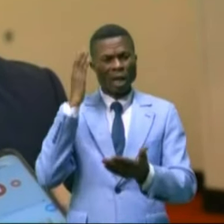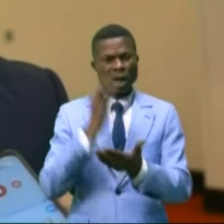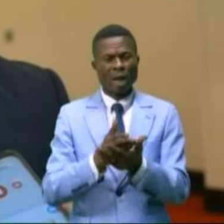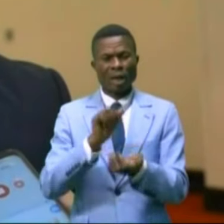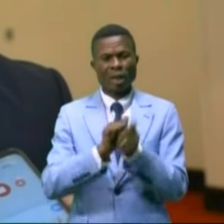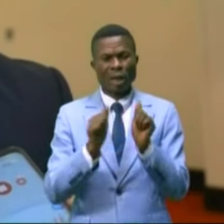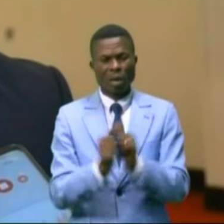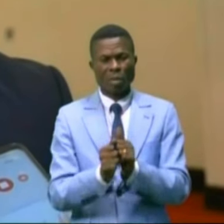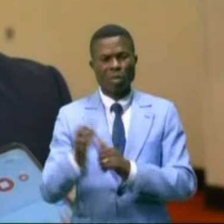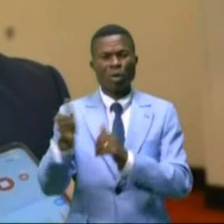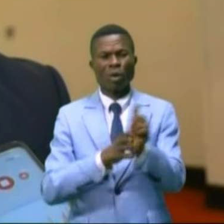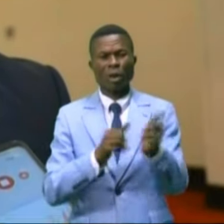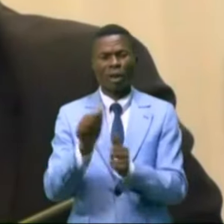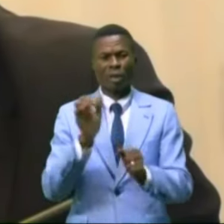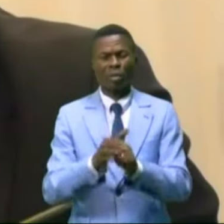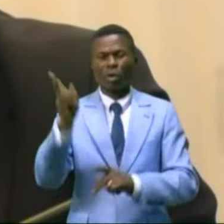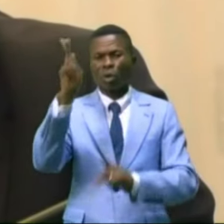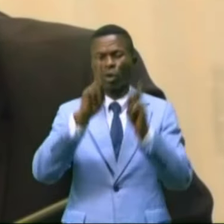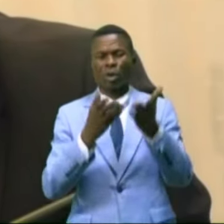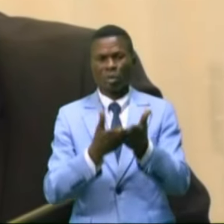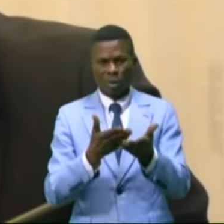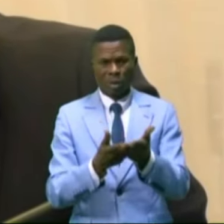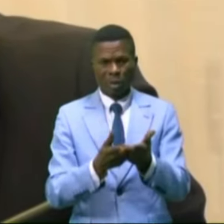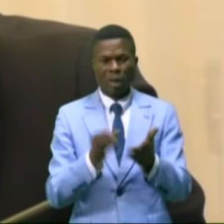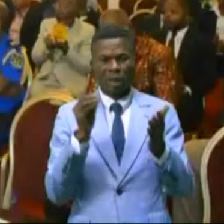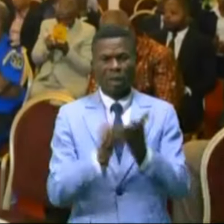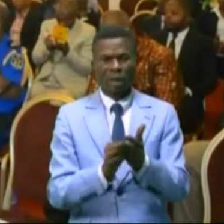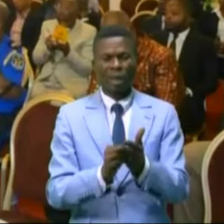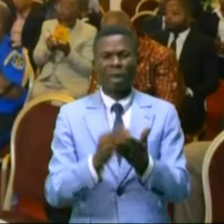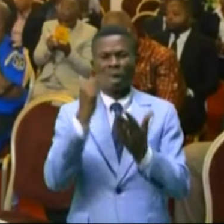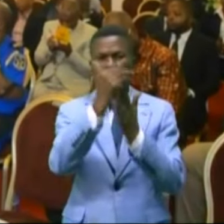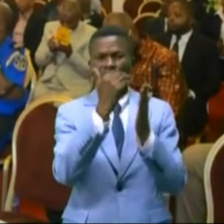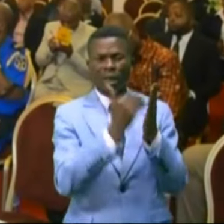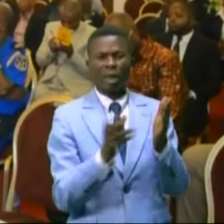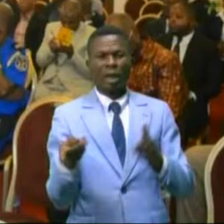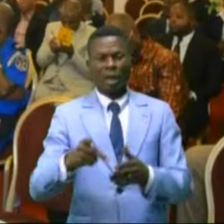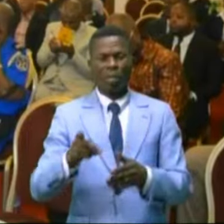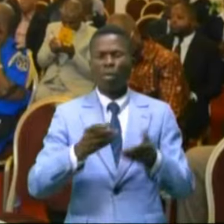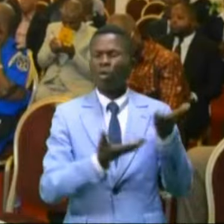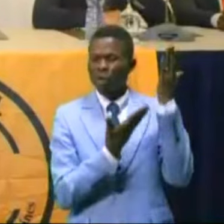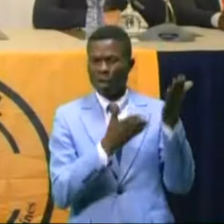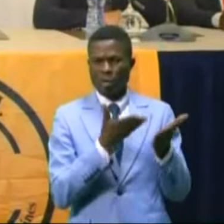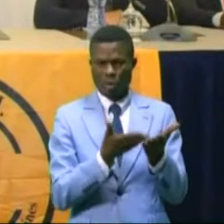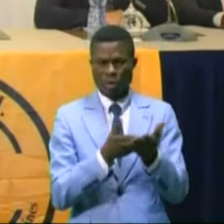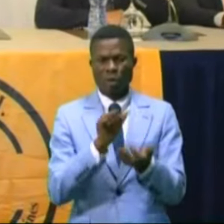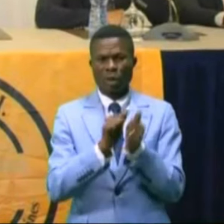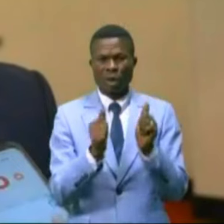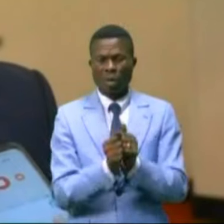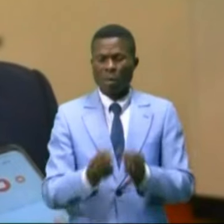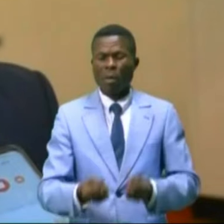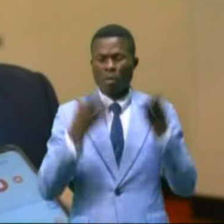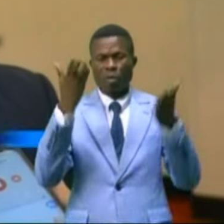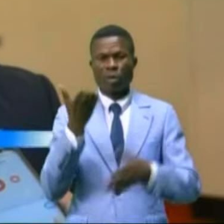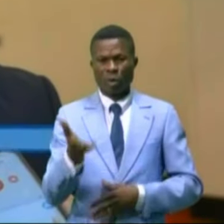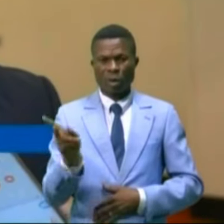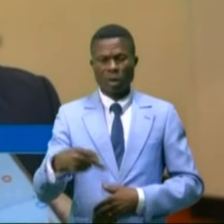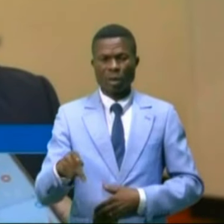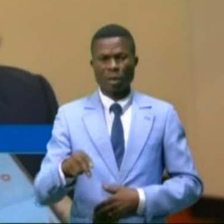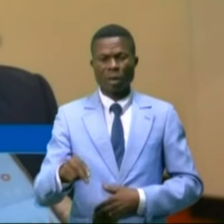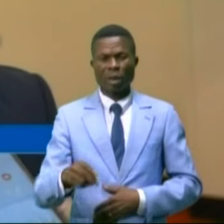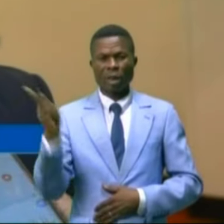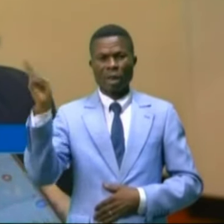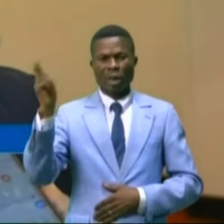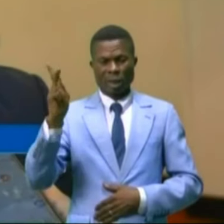engens qui causent trop de T à la population il a par ailleurs é le provce par ces engins explosifs la province de